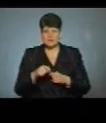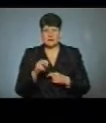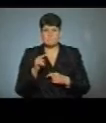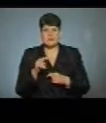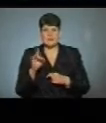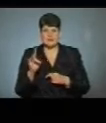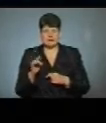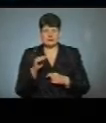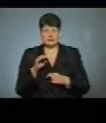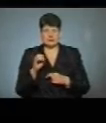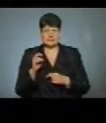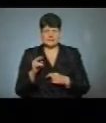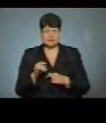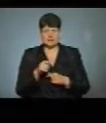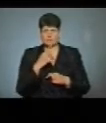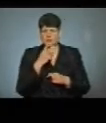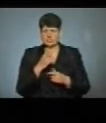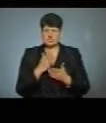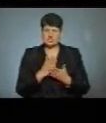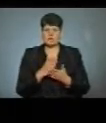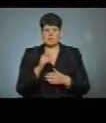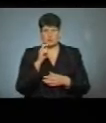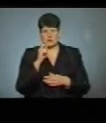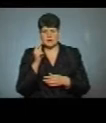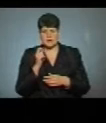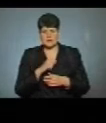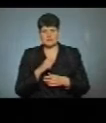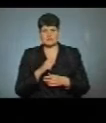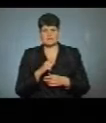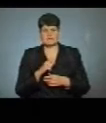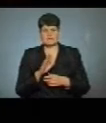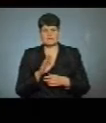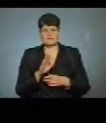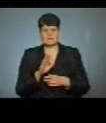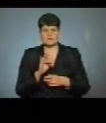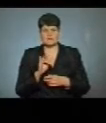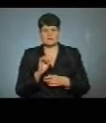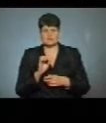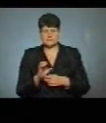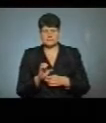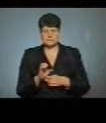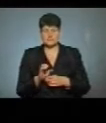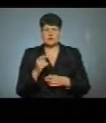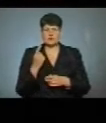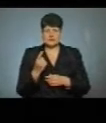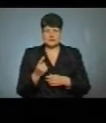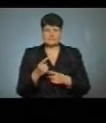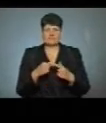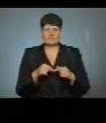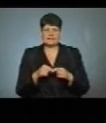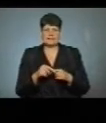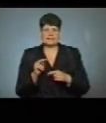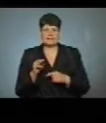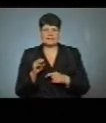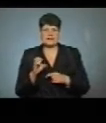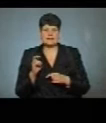ПЛР-тести. Саме вони показують, чи є в організмі сам вірус COVID-19. Один вид тестів – це для ПЦР-діагностики,